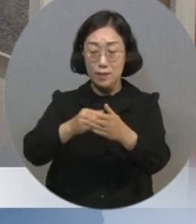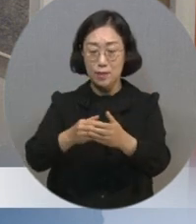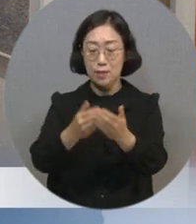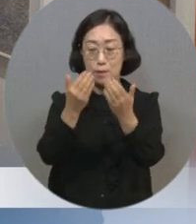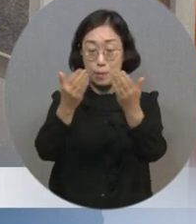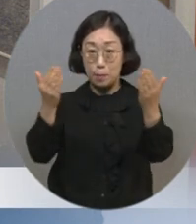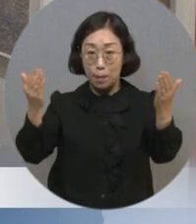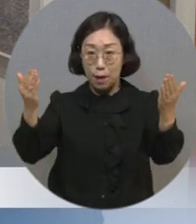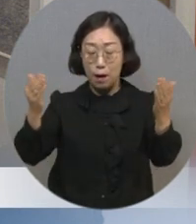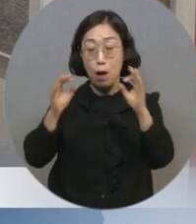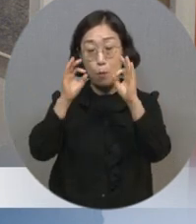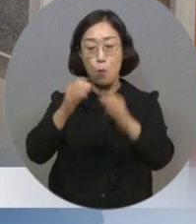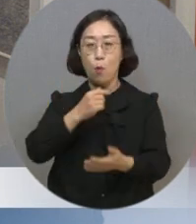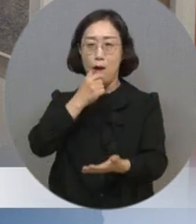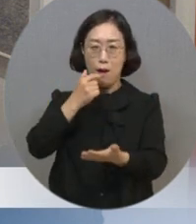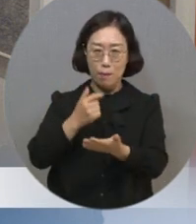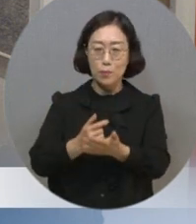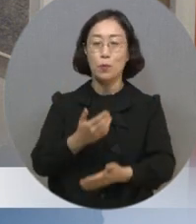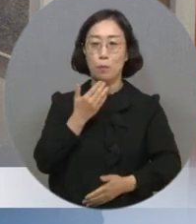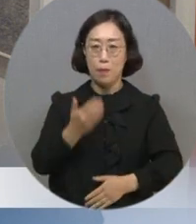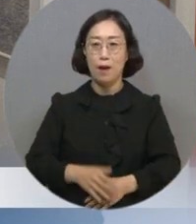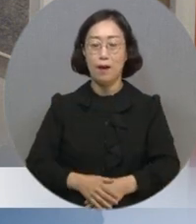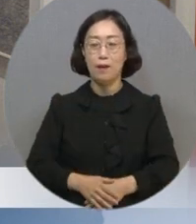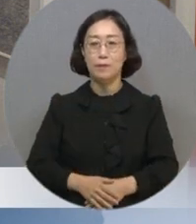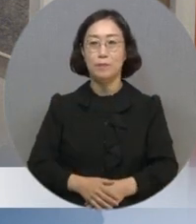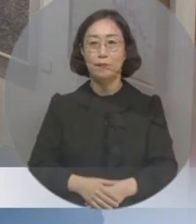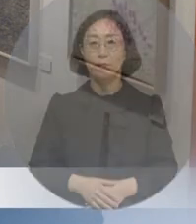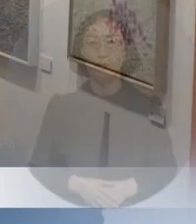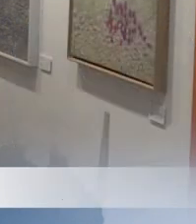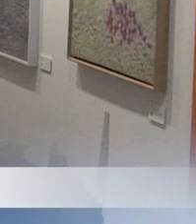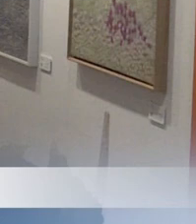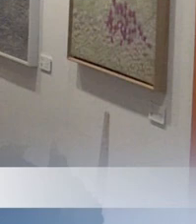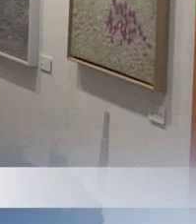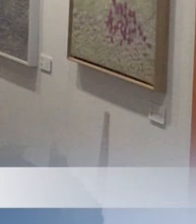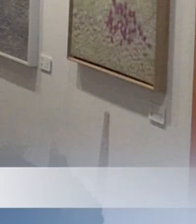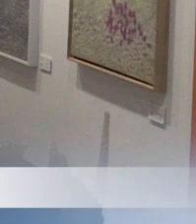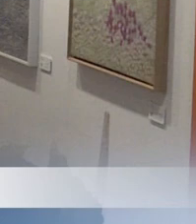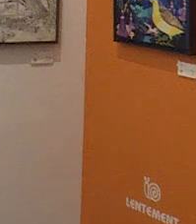전시회의 감동을 경험하실 수 있습니다. 박성용 기자가 안내합니다.